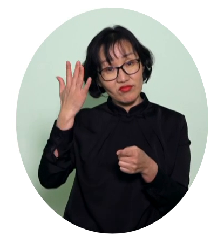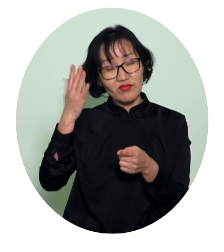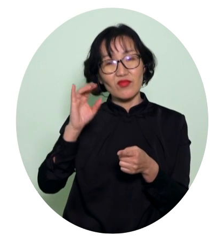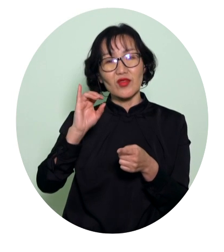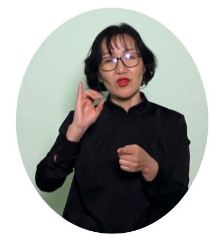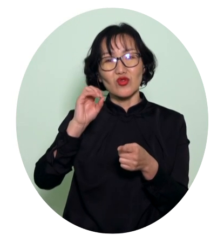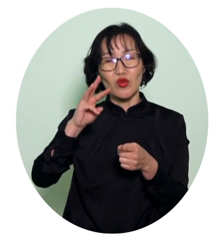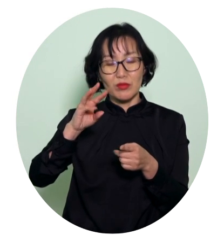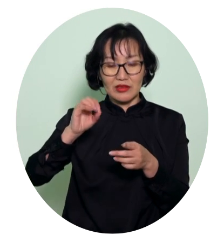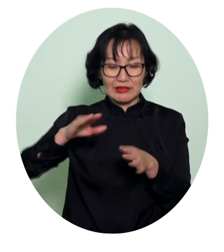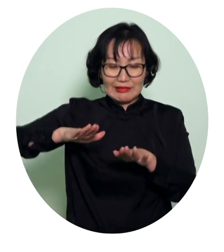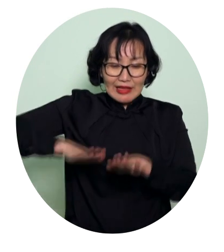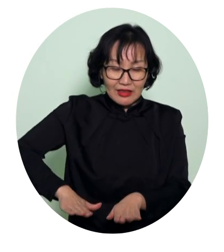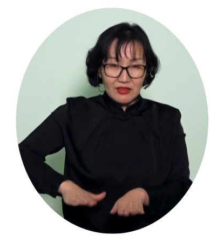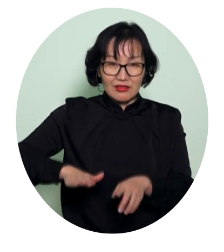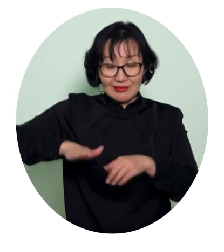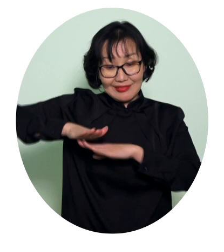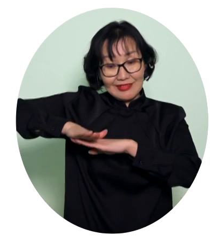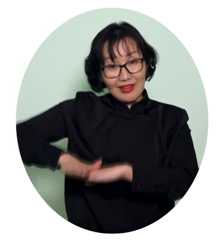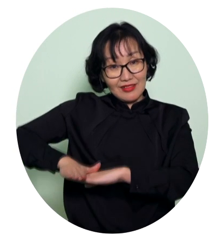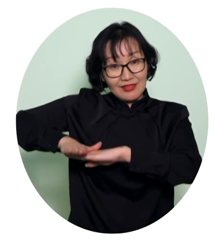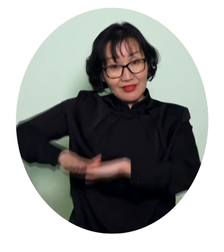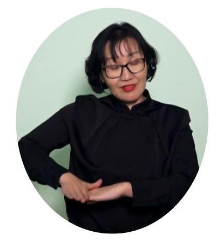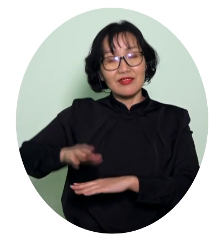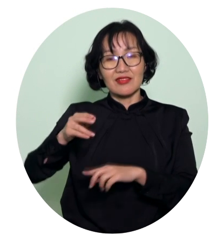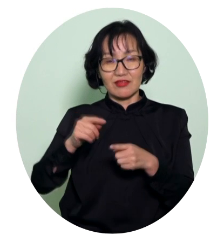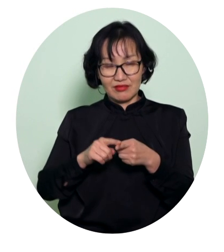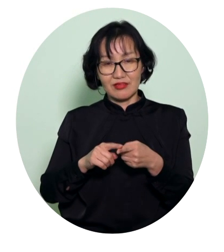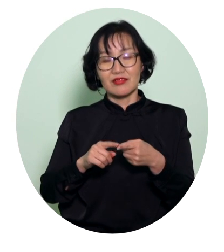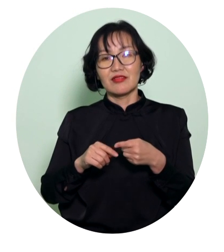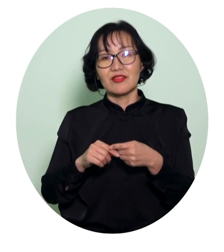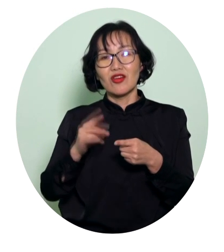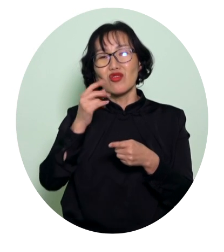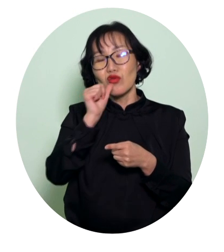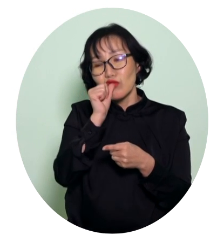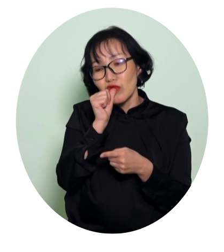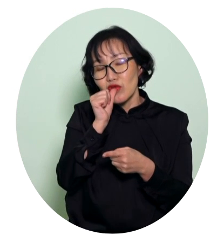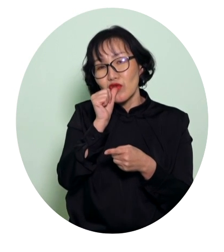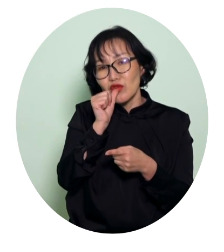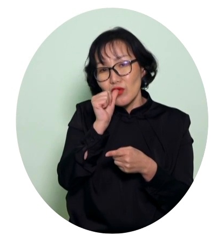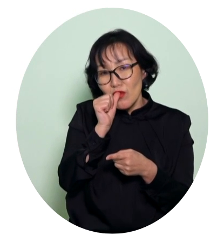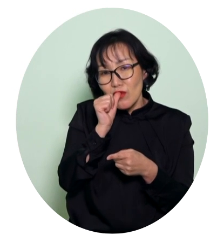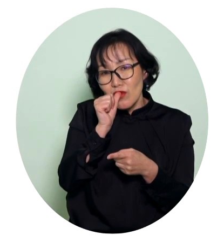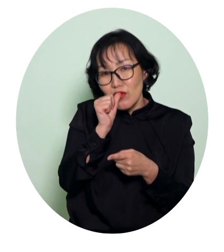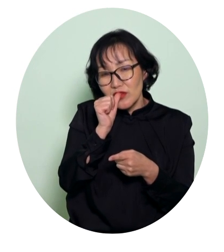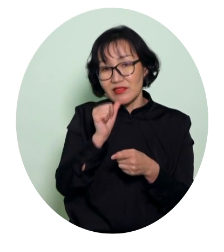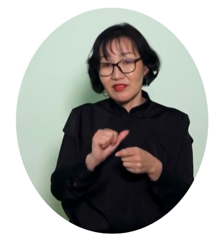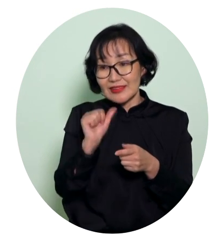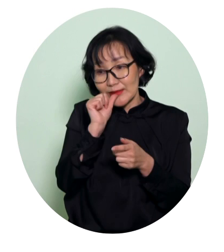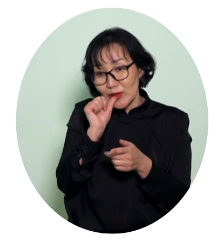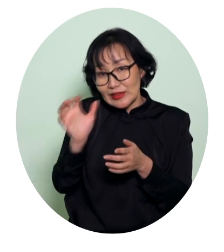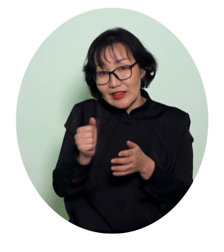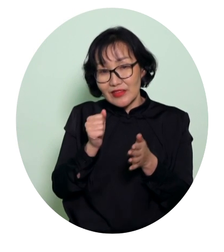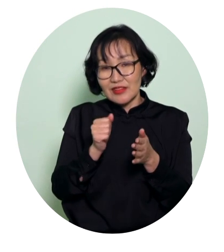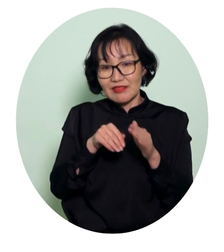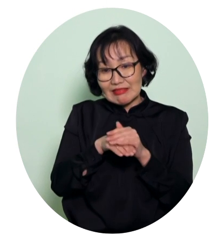Нэгтгэн нь бол юмыг доош дарах гэсэн утга санааг илэрхийлж өгдөг бол нөөцлөх гэсэн утга санааг